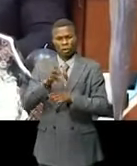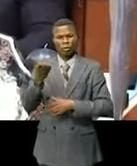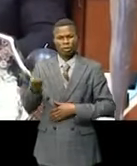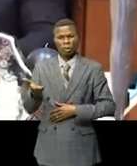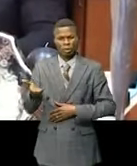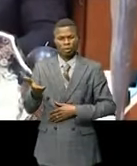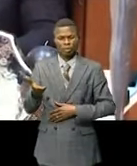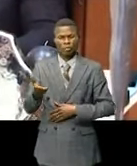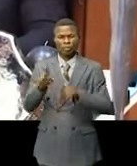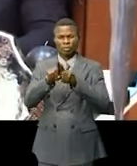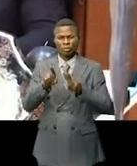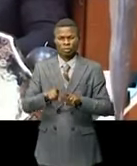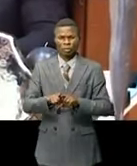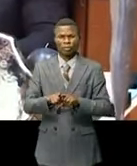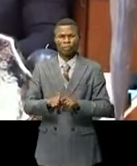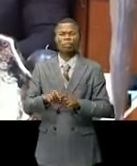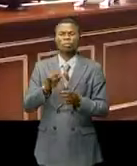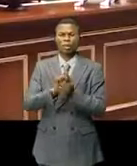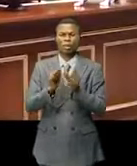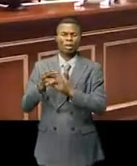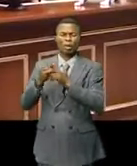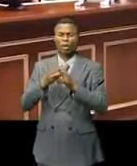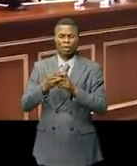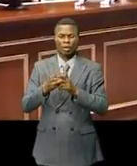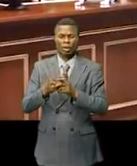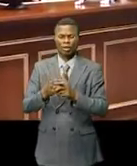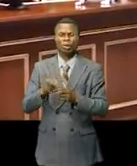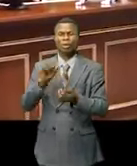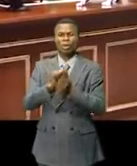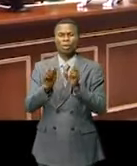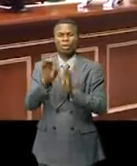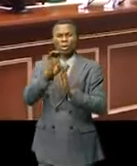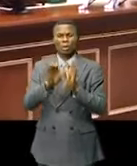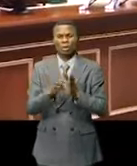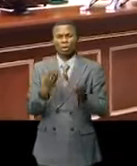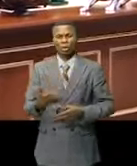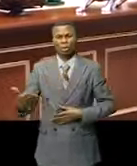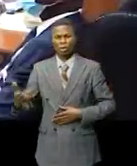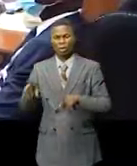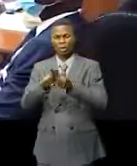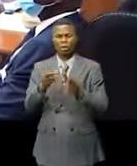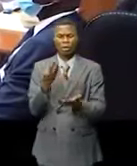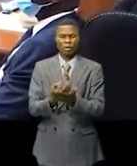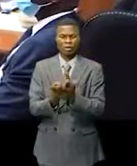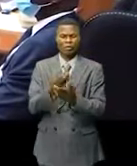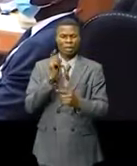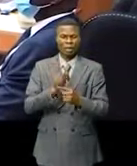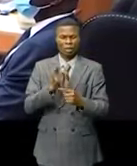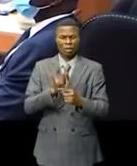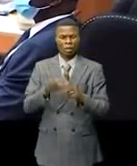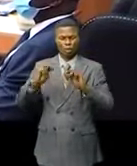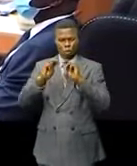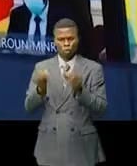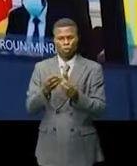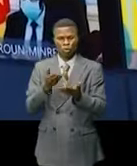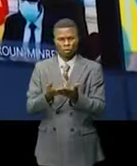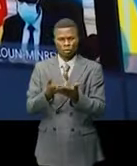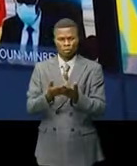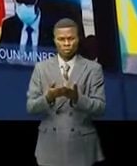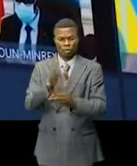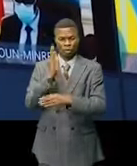de la Covid-19, les crises sécuritaires dans la région, les conditions matérielles et financières difficiles de la Commission.